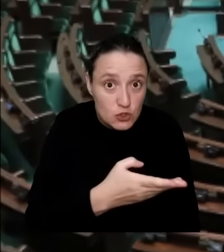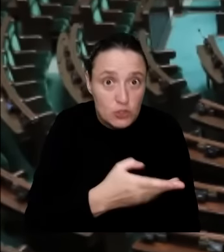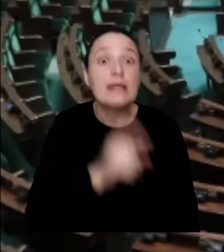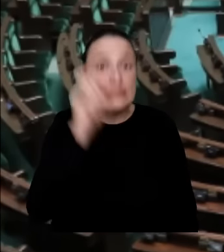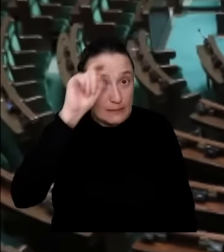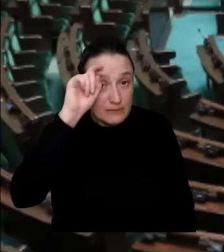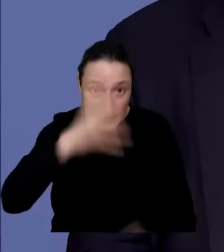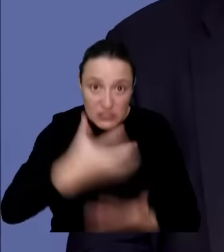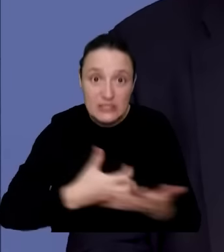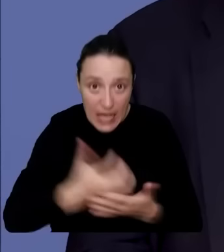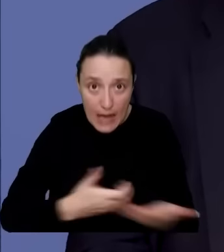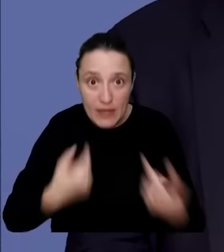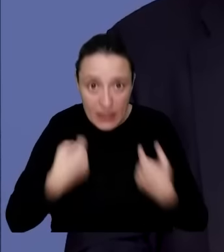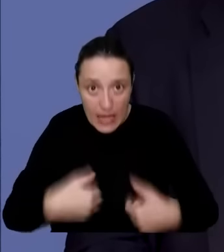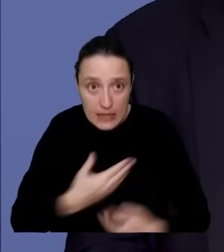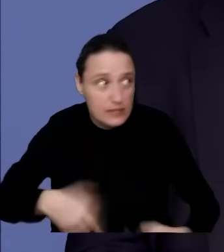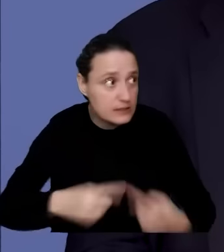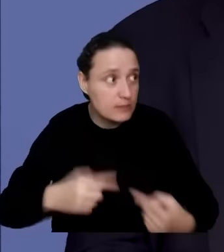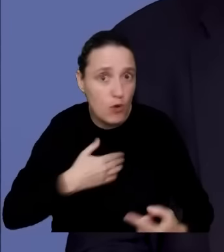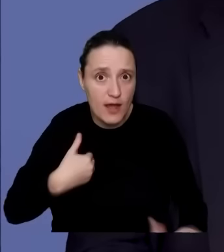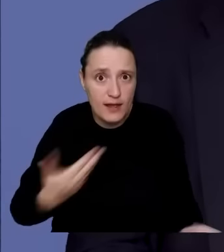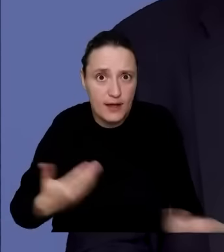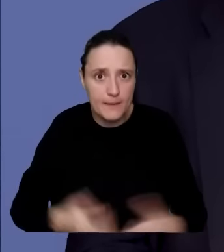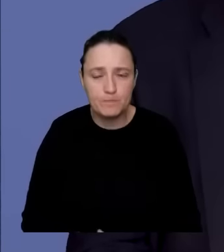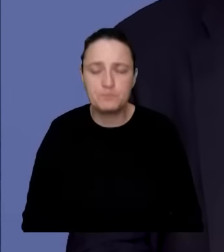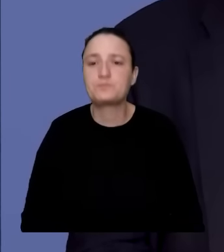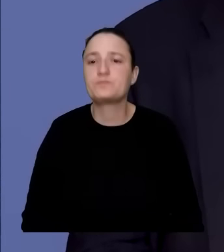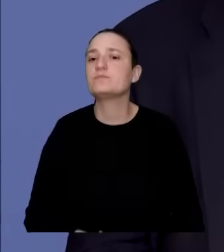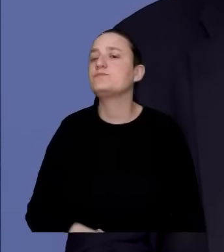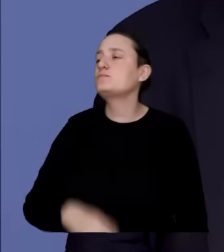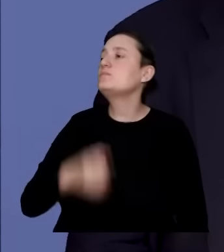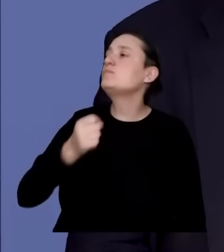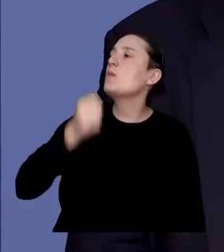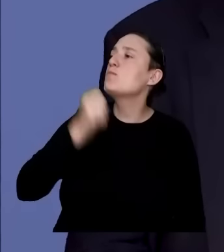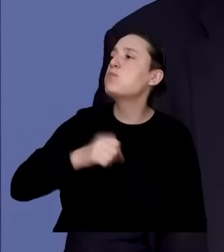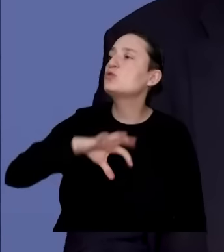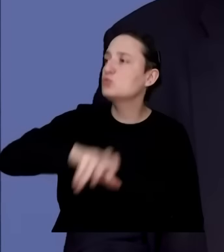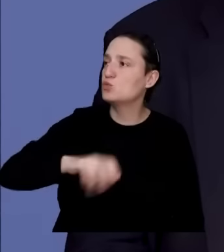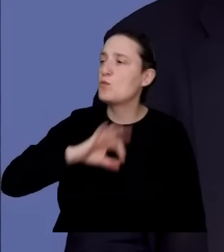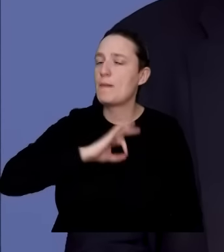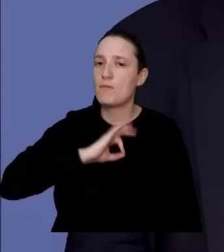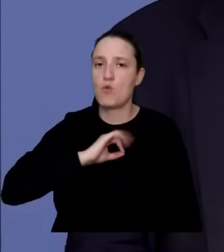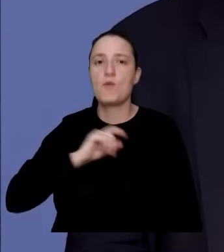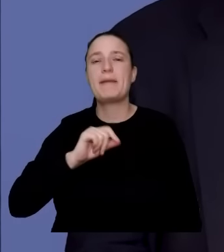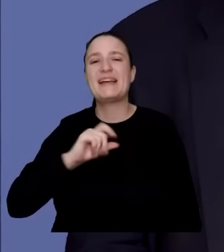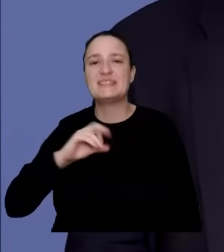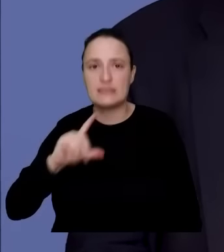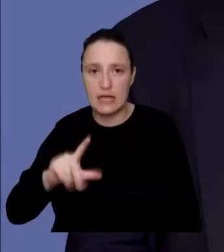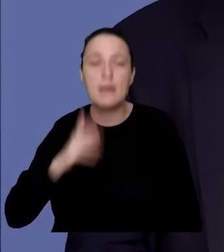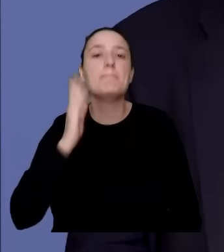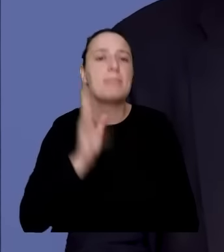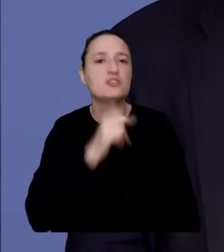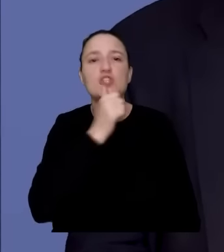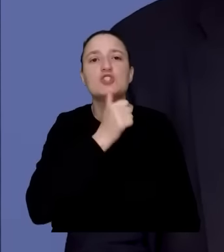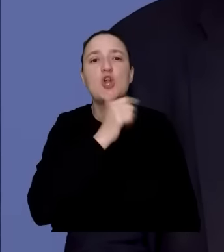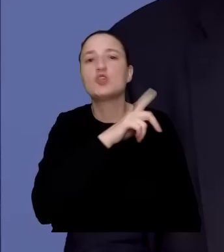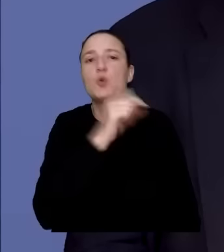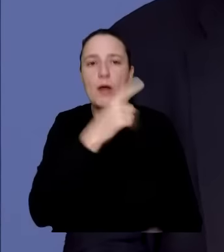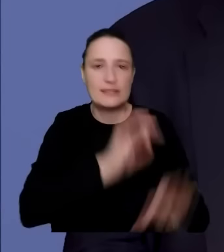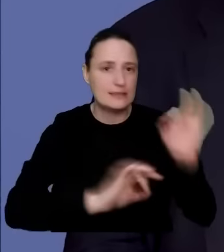zarabiała więc ponieważ posłowie z mojej formacji obiecywali że zielony ład będzie do remontu to Przed nami